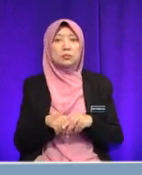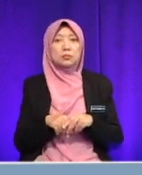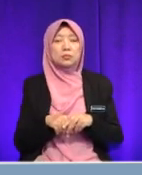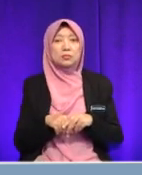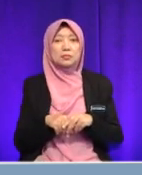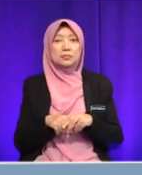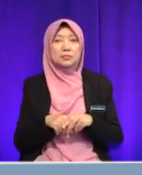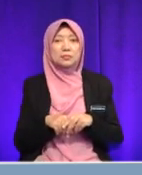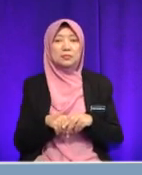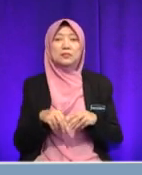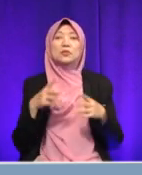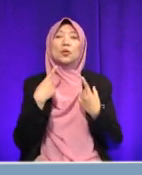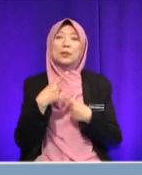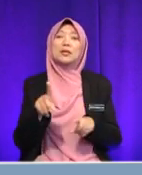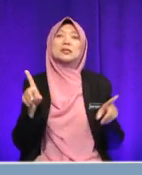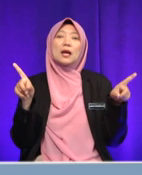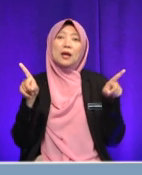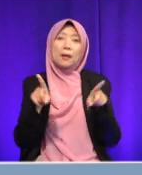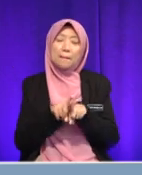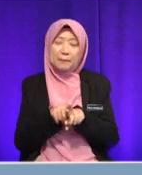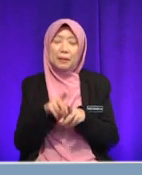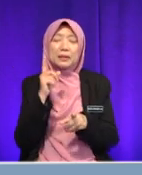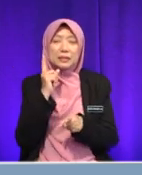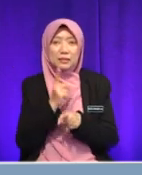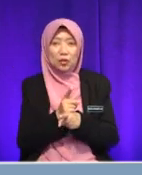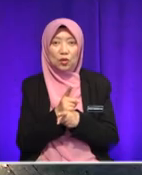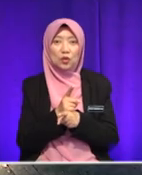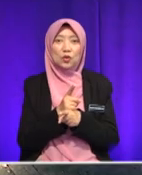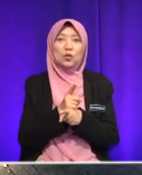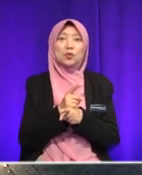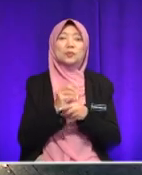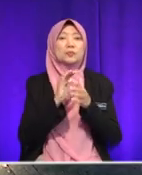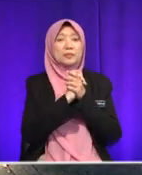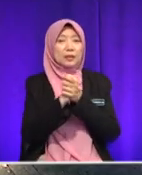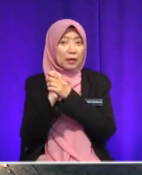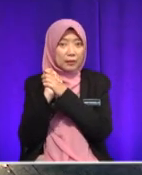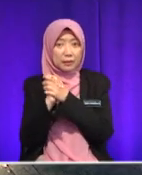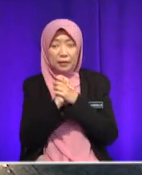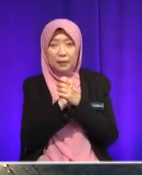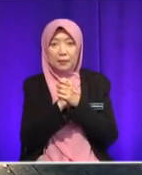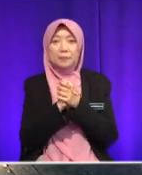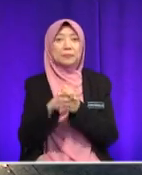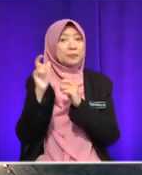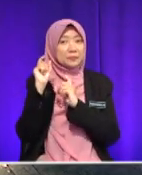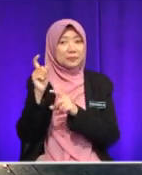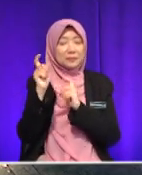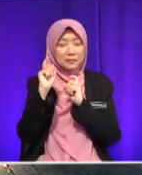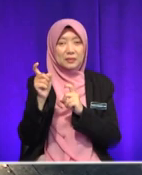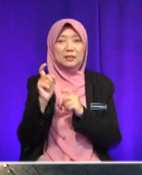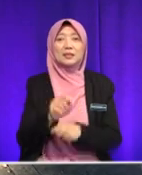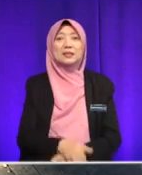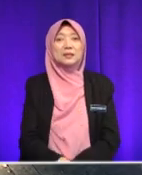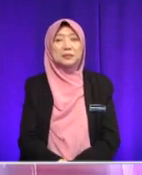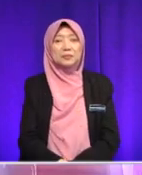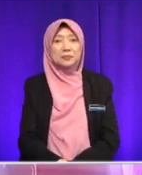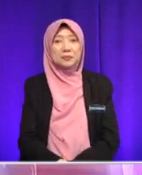jawapan Livanish adalah jawapan yang sama. Jadi betul. Tanya Livanish, tanya. Ganjaran untuk beliau? Ya, ganjaran untuk